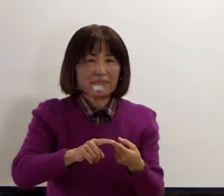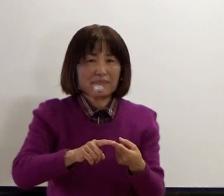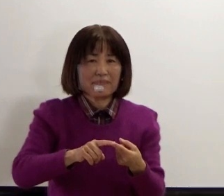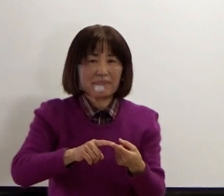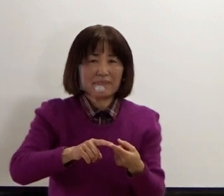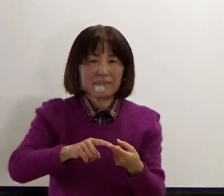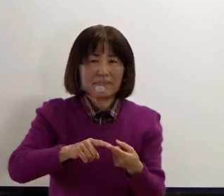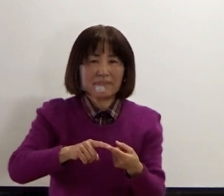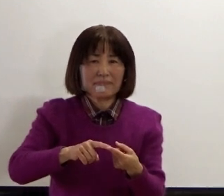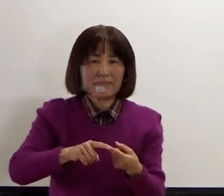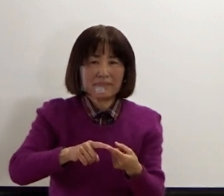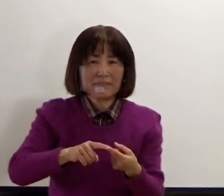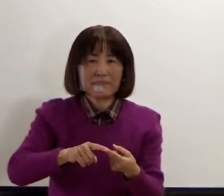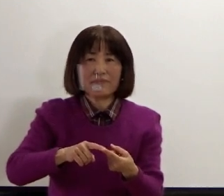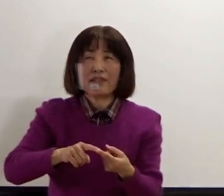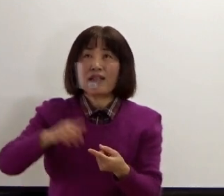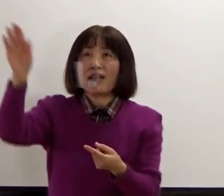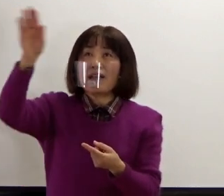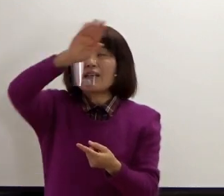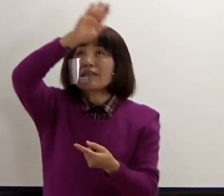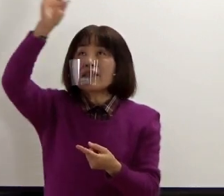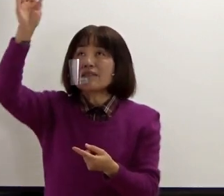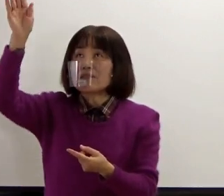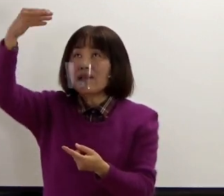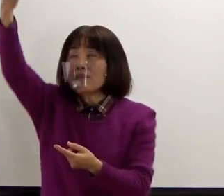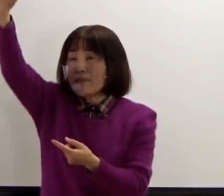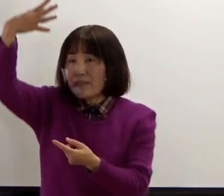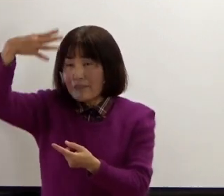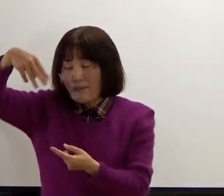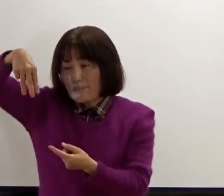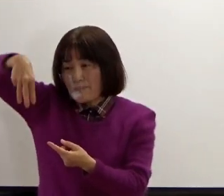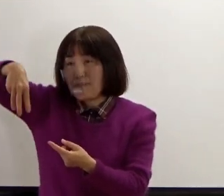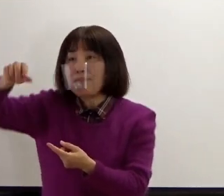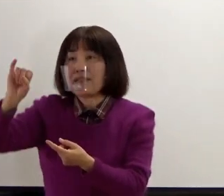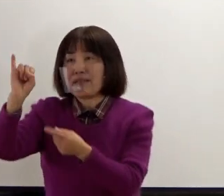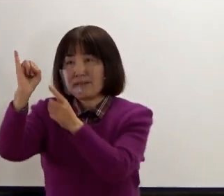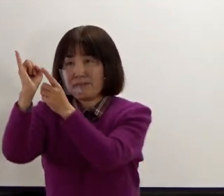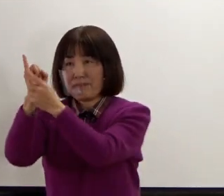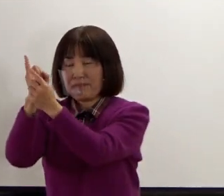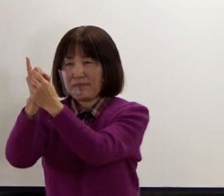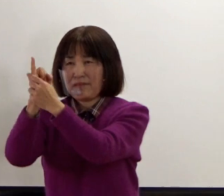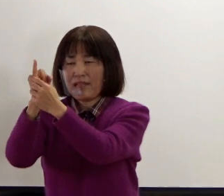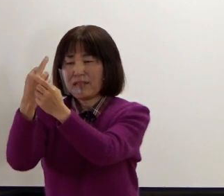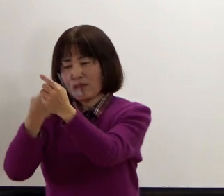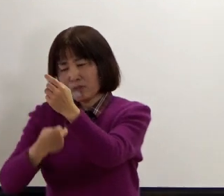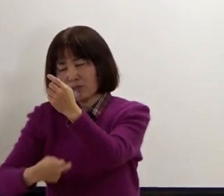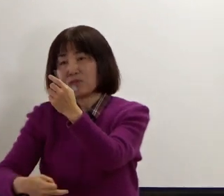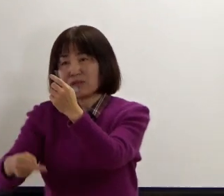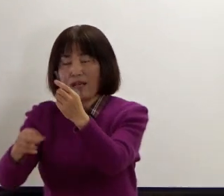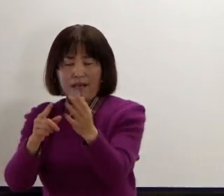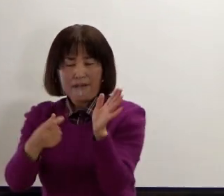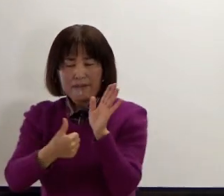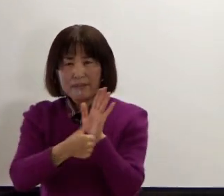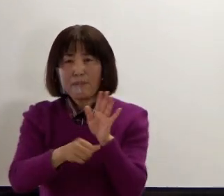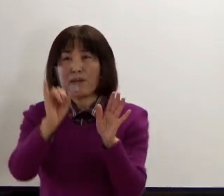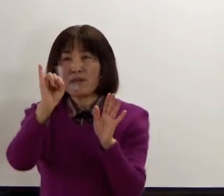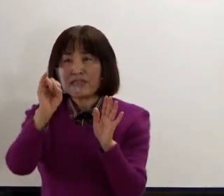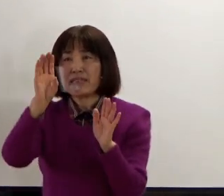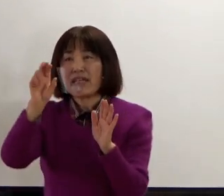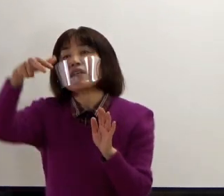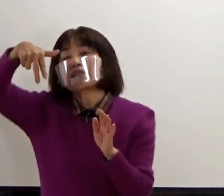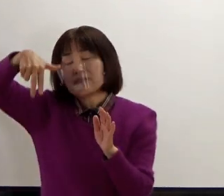なたは身ごもって男の子を産むが、その子をイエスと名付けなさいとマリアには言うわけです。で、さっきも言いましたけども、あなた